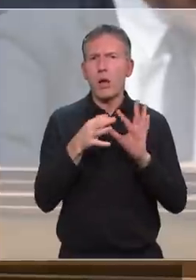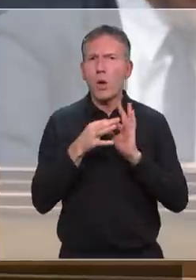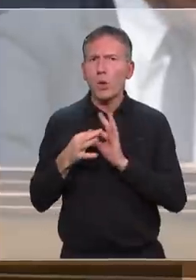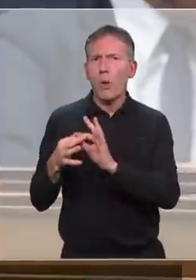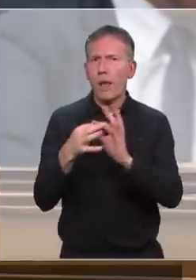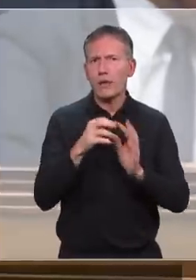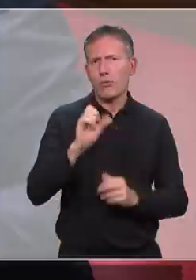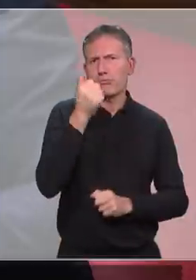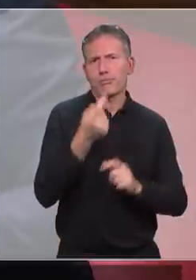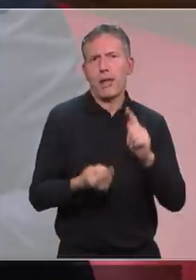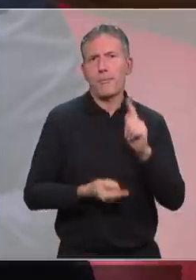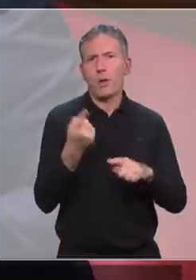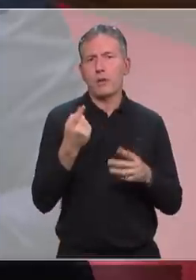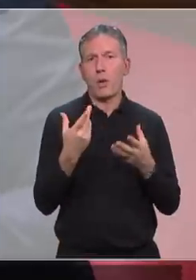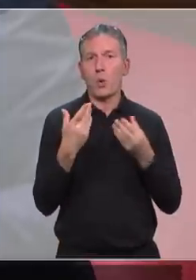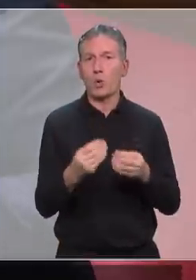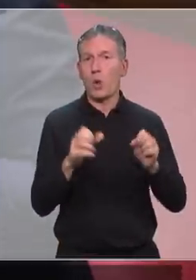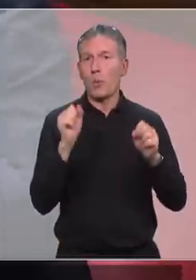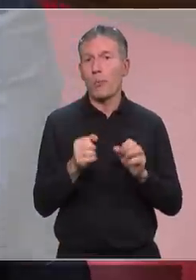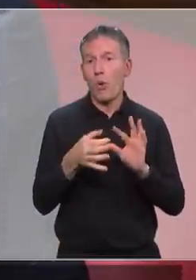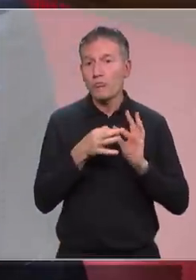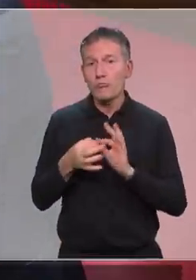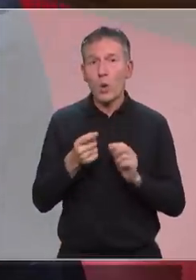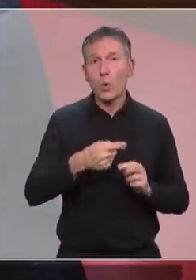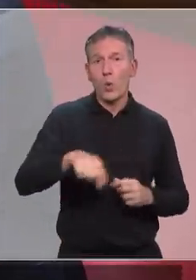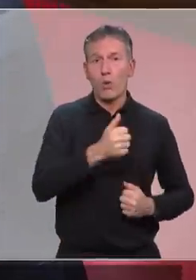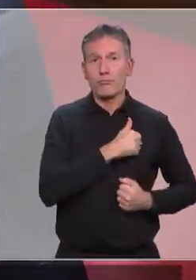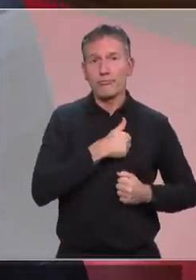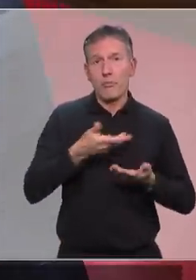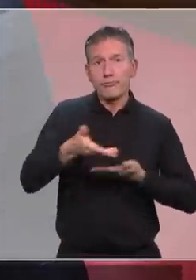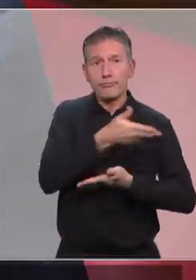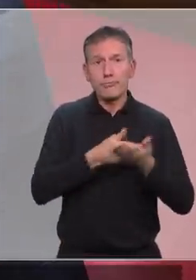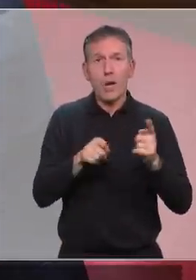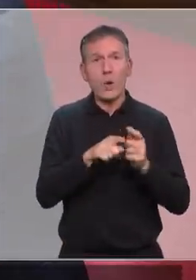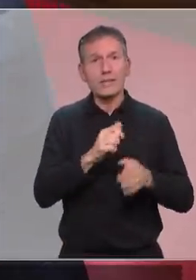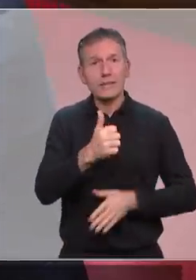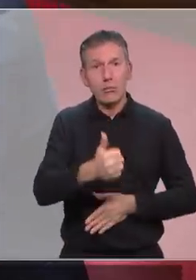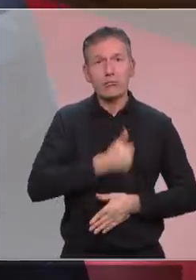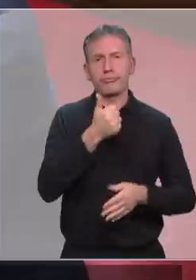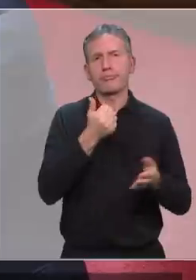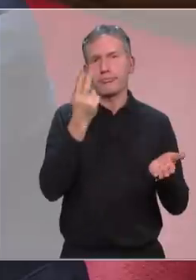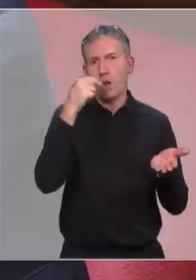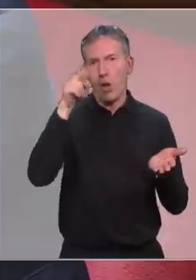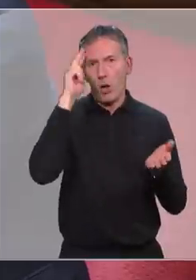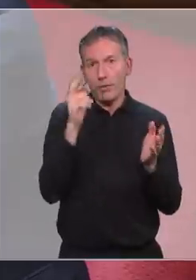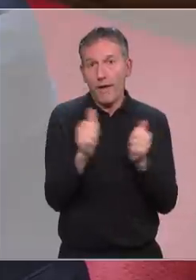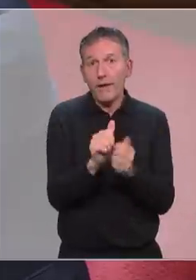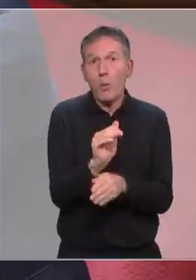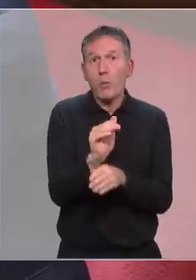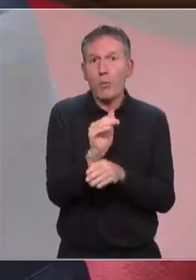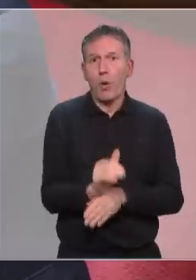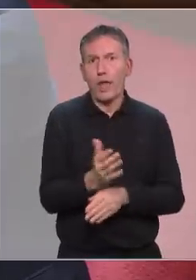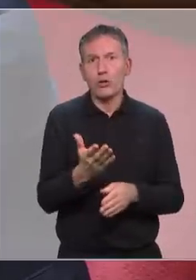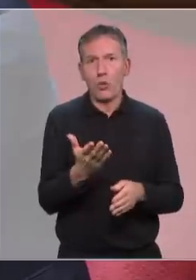majeure. Elle garantit l'interopérabilité de nos forces, elle renforce la souveraineté européenne tout en préservant nos